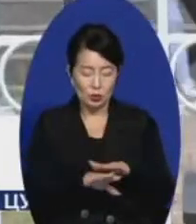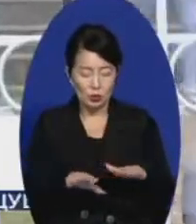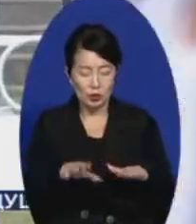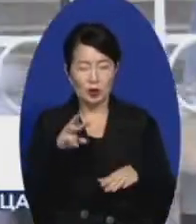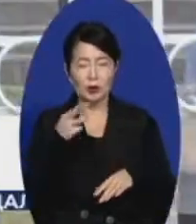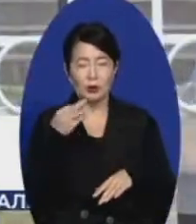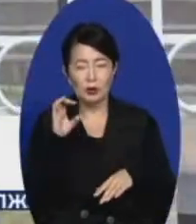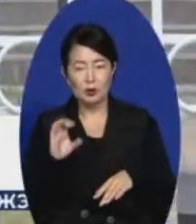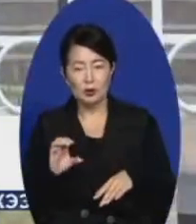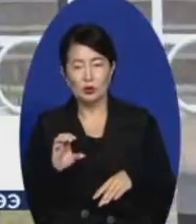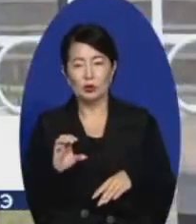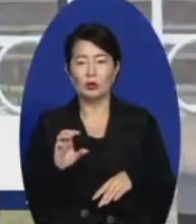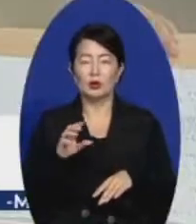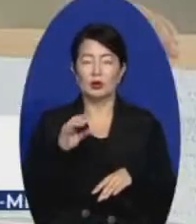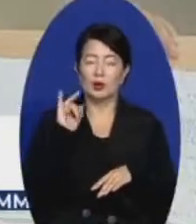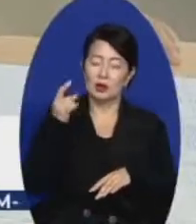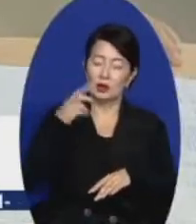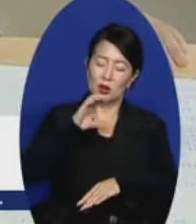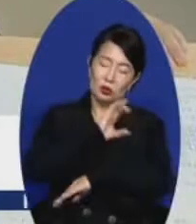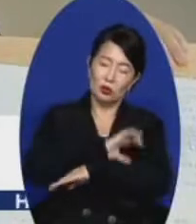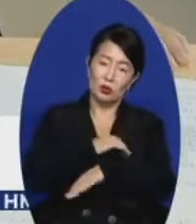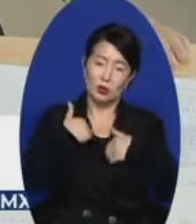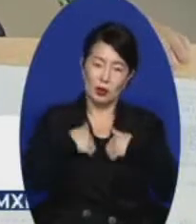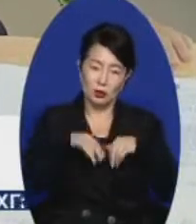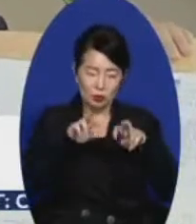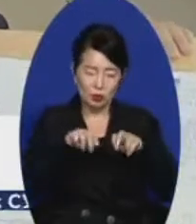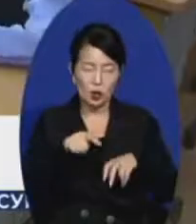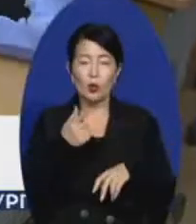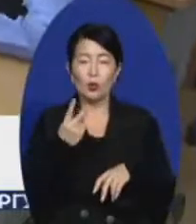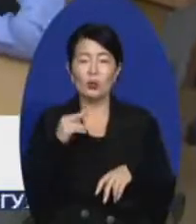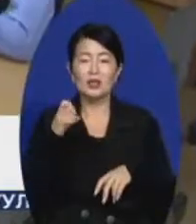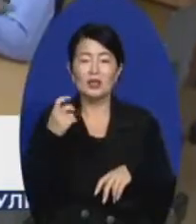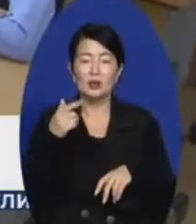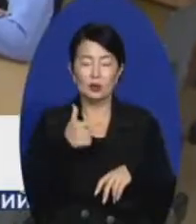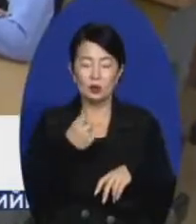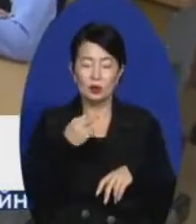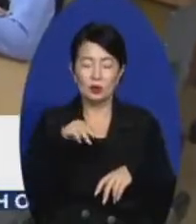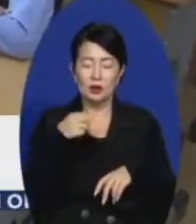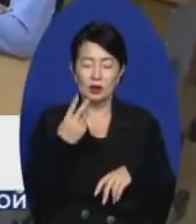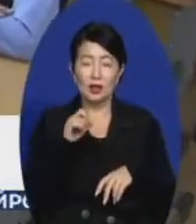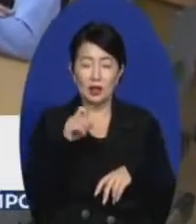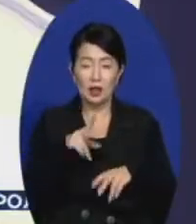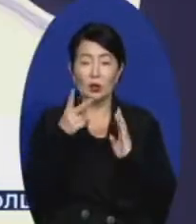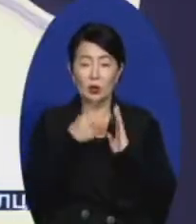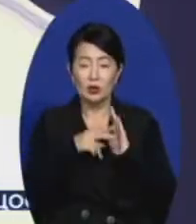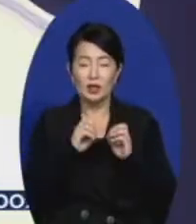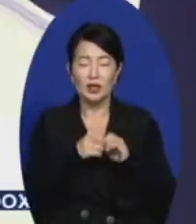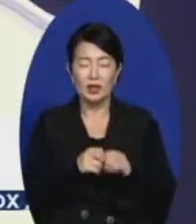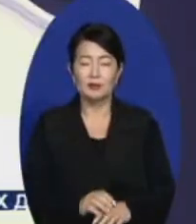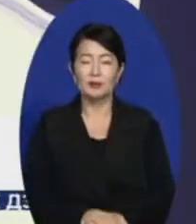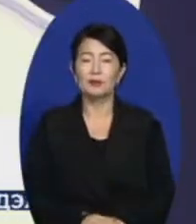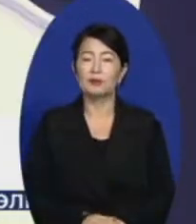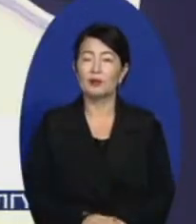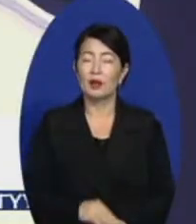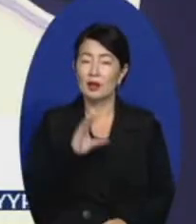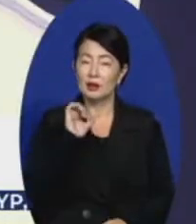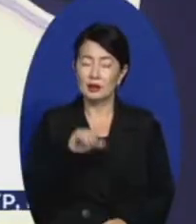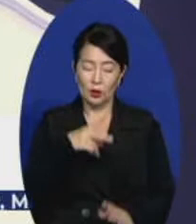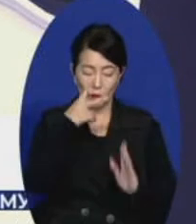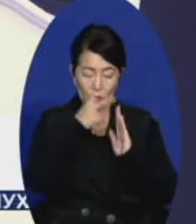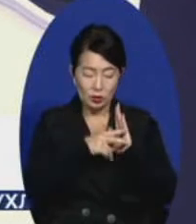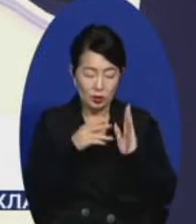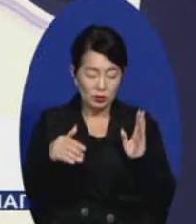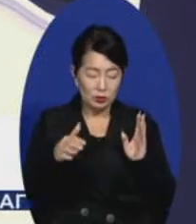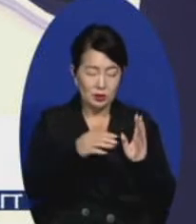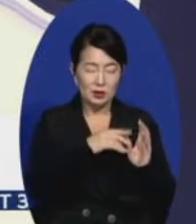болон мэрэгжил сургуульд үйлдвэрлэлийн төв ихтэй сургуулиудын багшийг гүйцэтгэлээр үнэлэх шин тогтолцоотой болгох юм а. Одоо саний үнэлгээнд дижитал